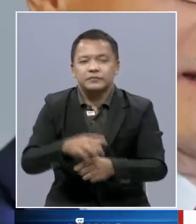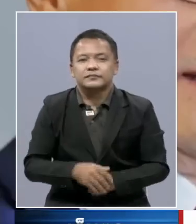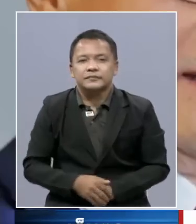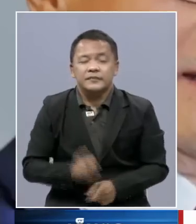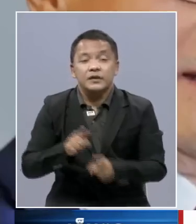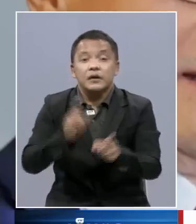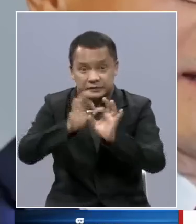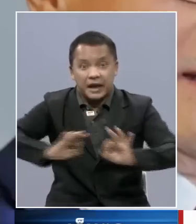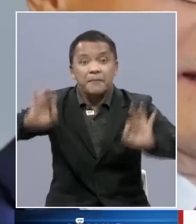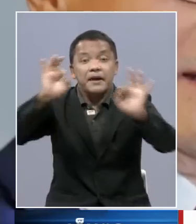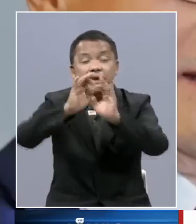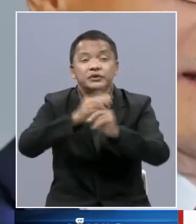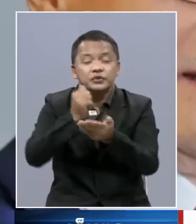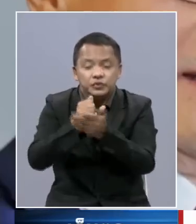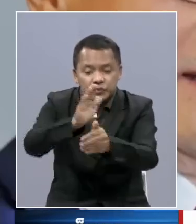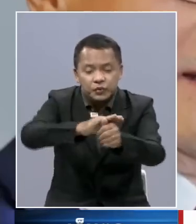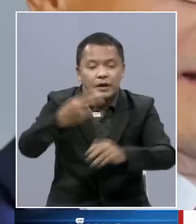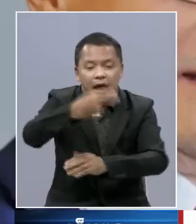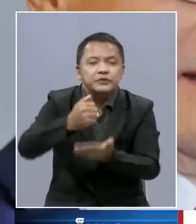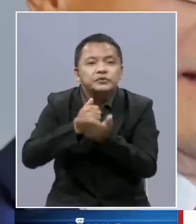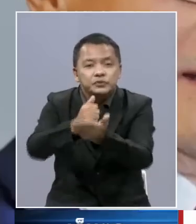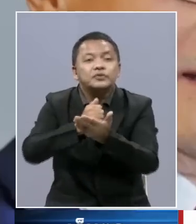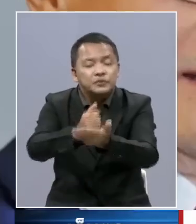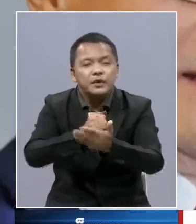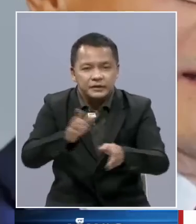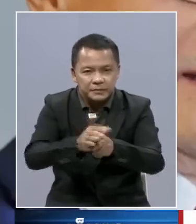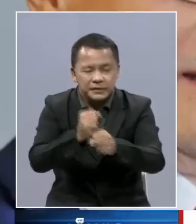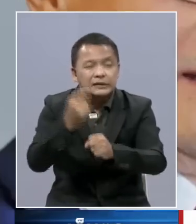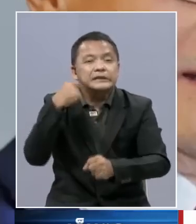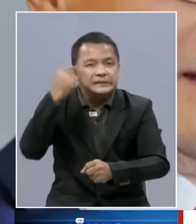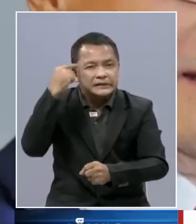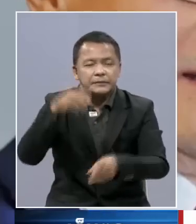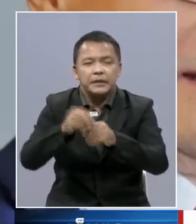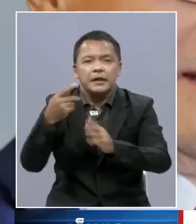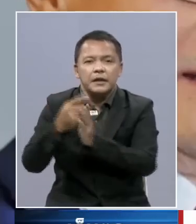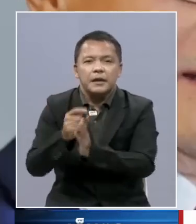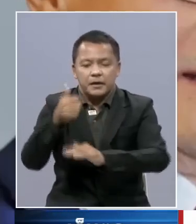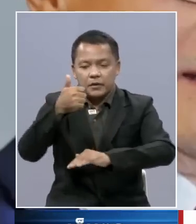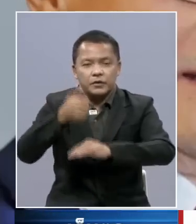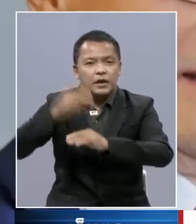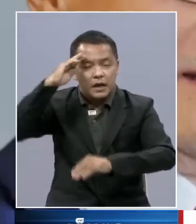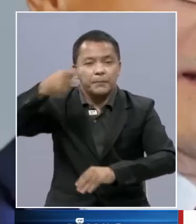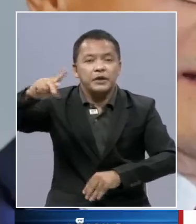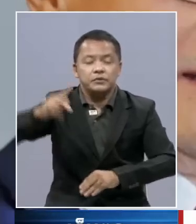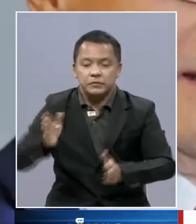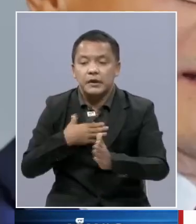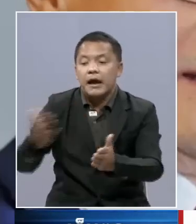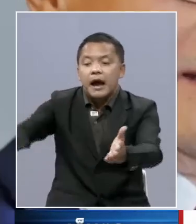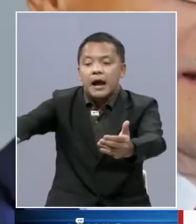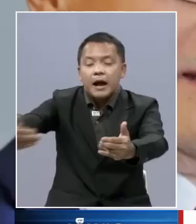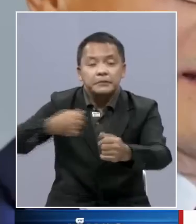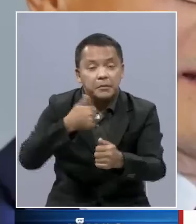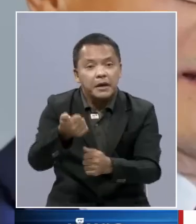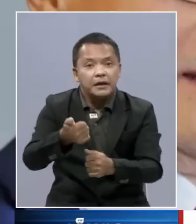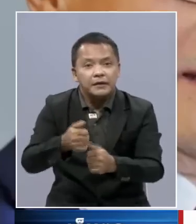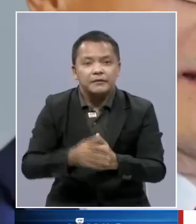ยิ่งเรื่องสำคัญแบบนี้จะชวนลูกหลานช่วยกันสวนกระแสด้วยให้นึกเสียว่ามีประยุทธ์มายืนอ้าแขนรับอยู่ข้างหลัง